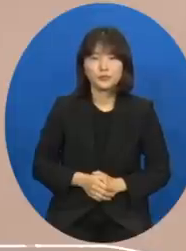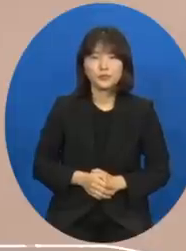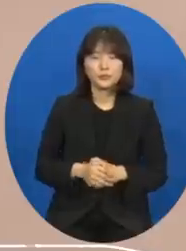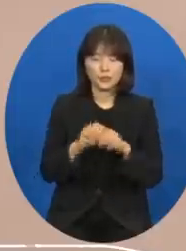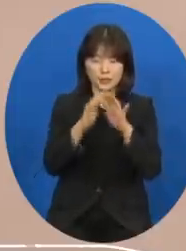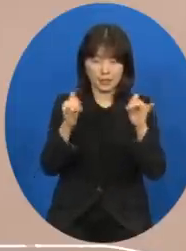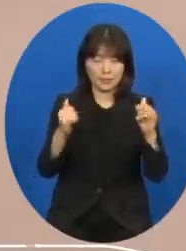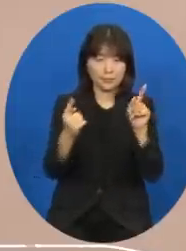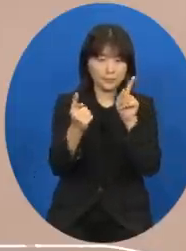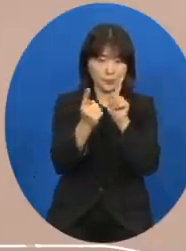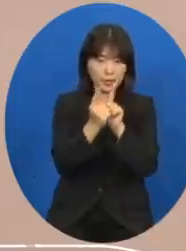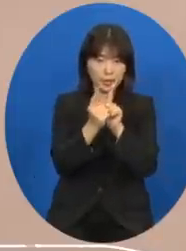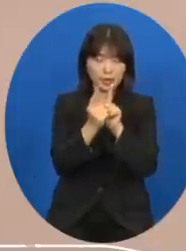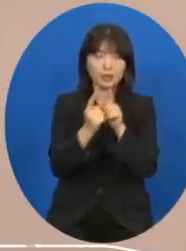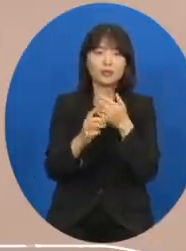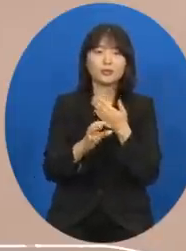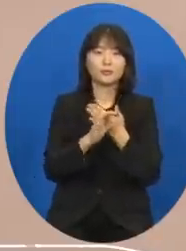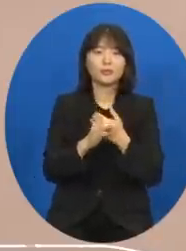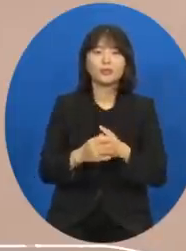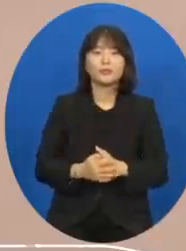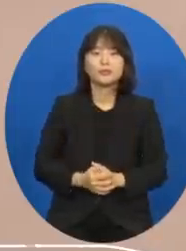사람들을 만나보면